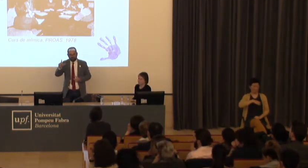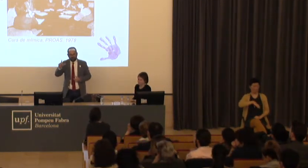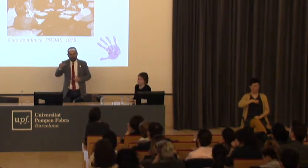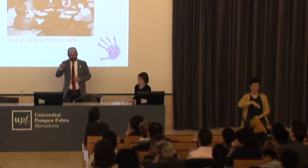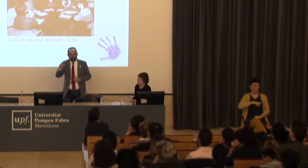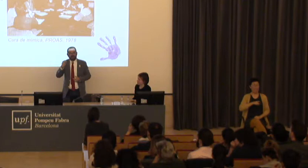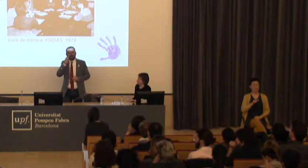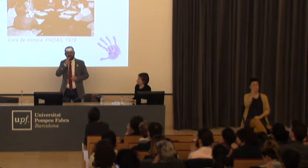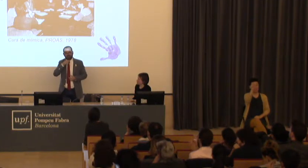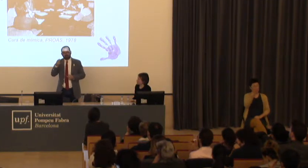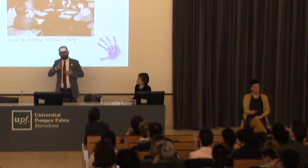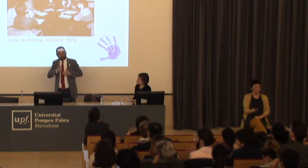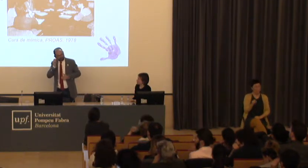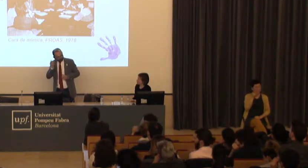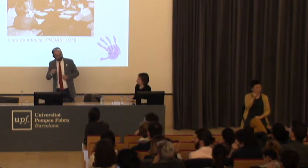la Mercè Calafell,